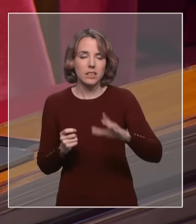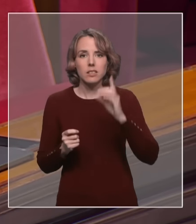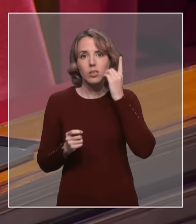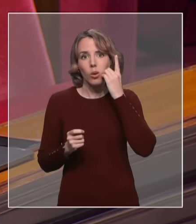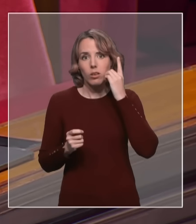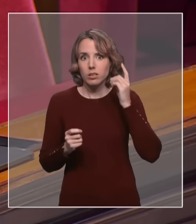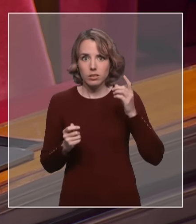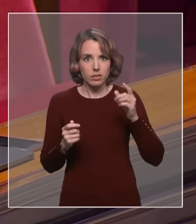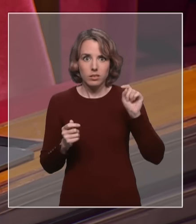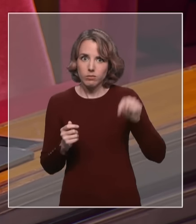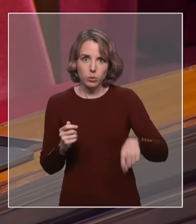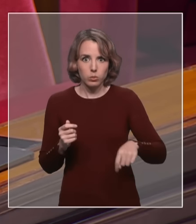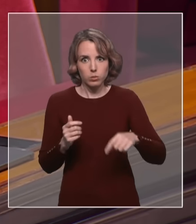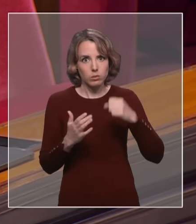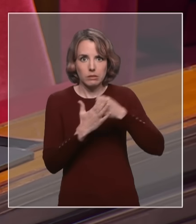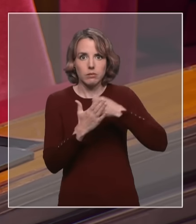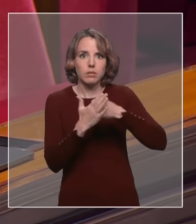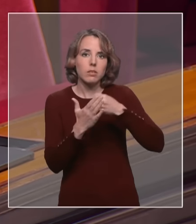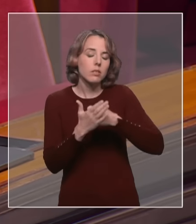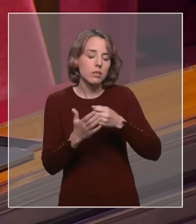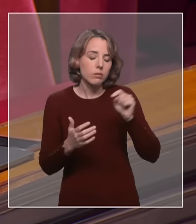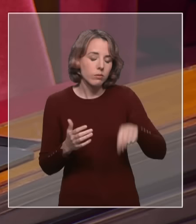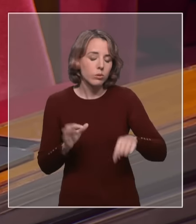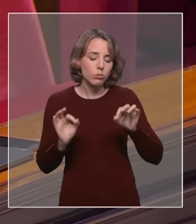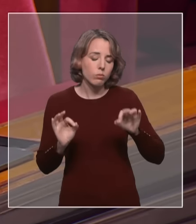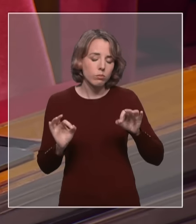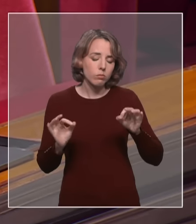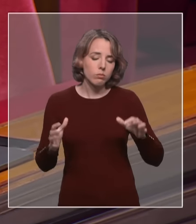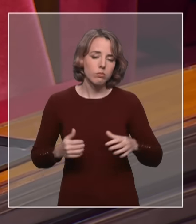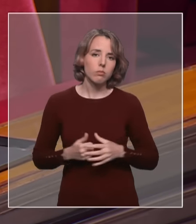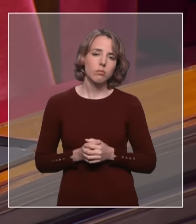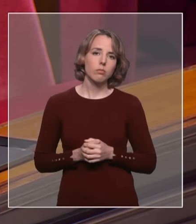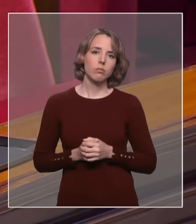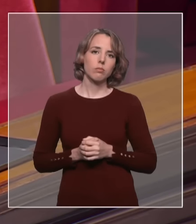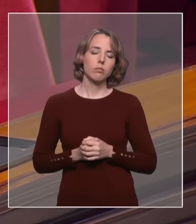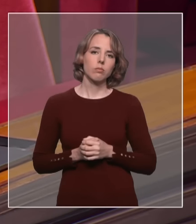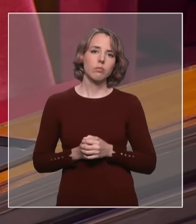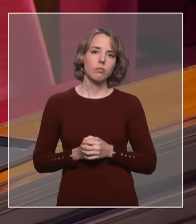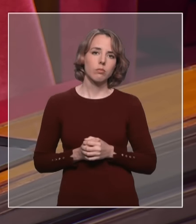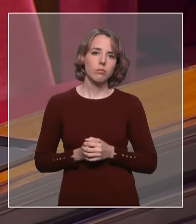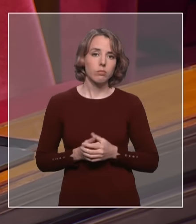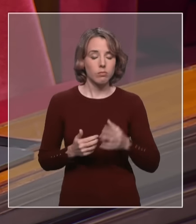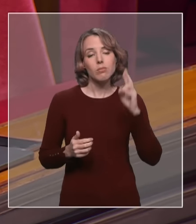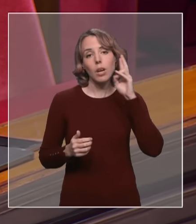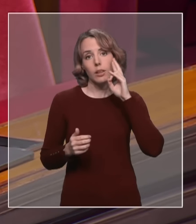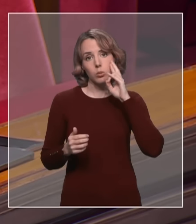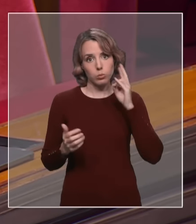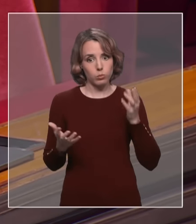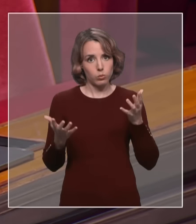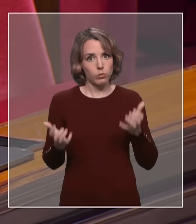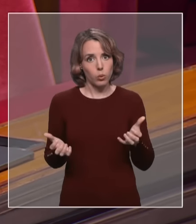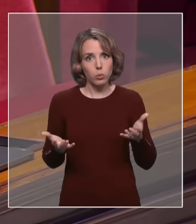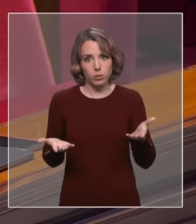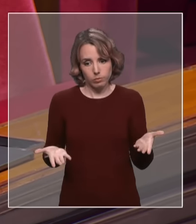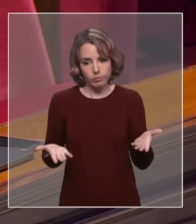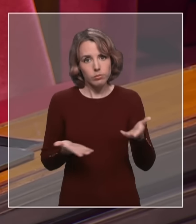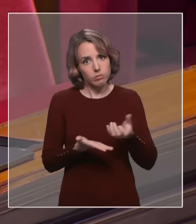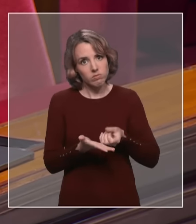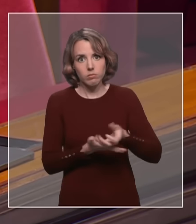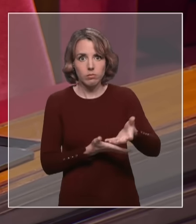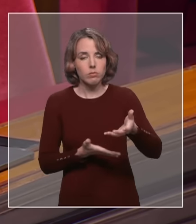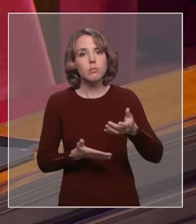le narcobanditisme. Et vous avez raison, et c'est le message que je veux partager avec vous aujourd'hui, nous avons